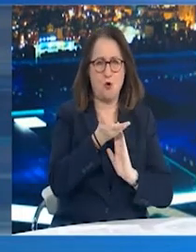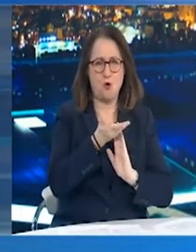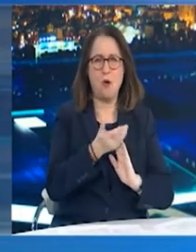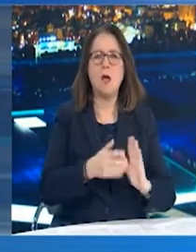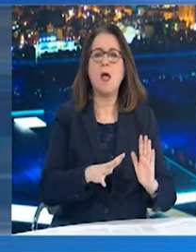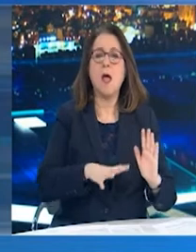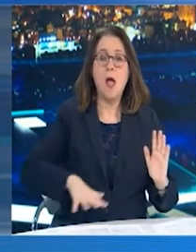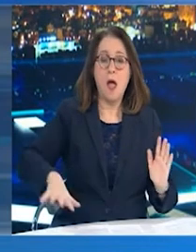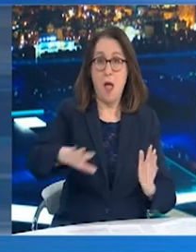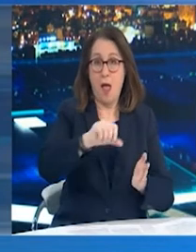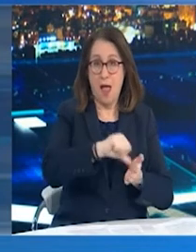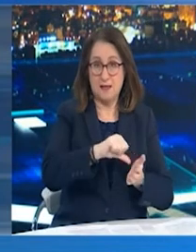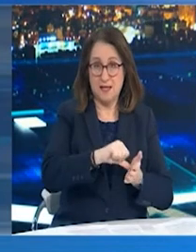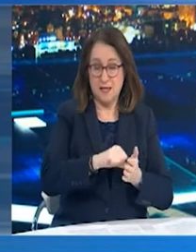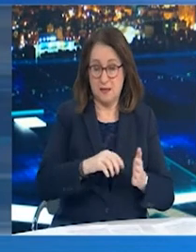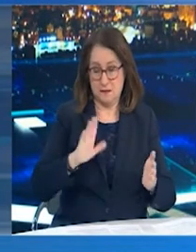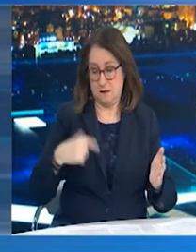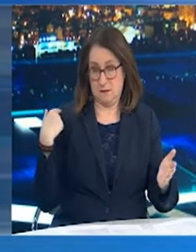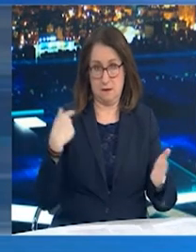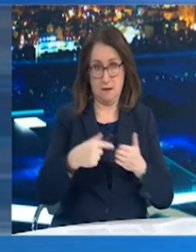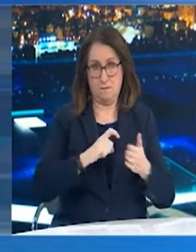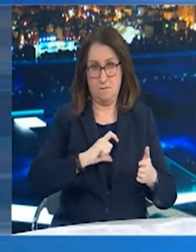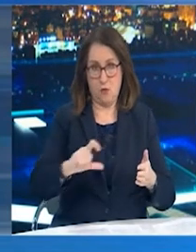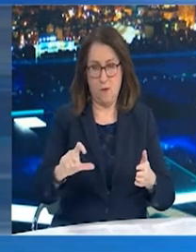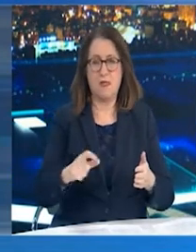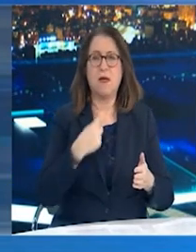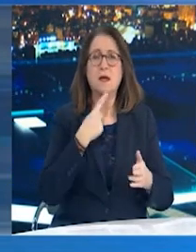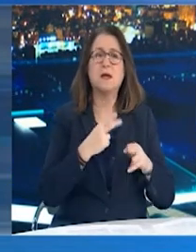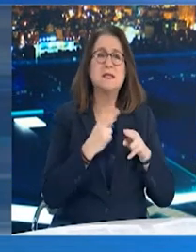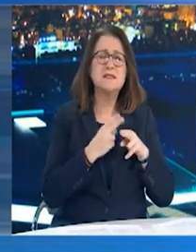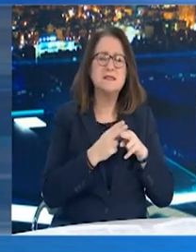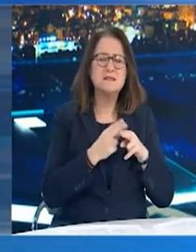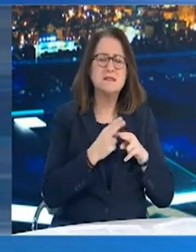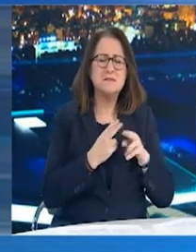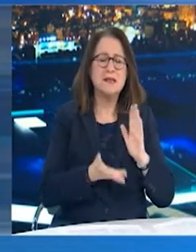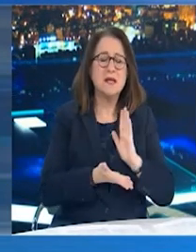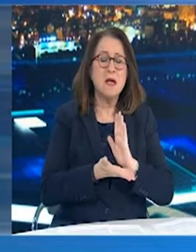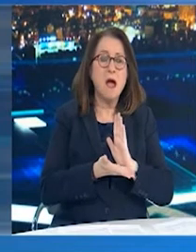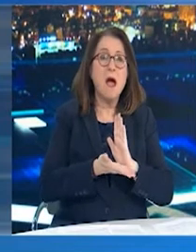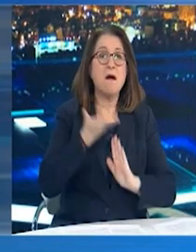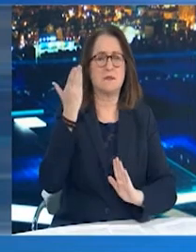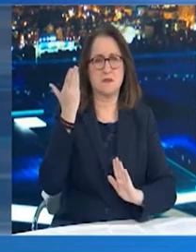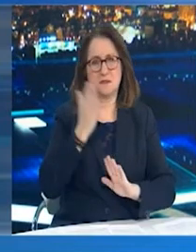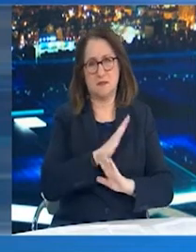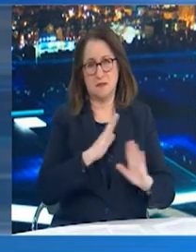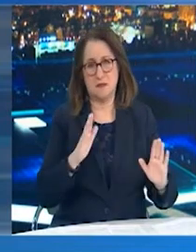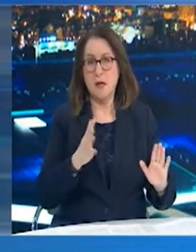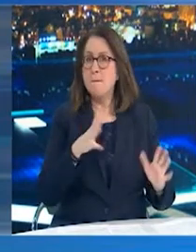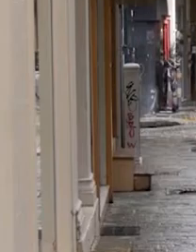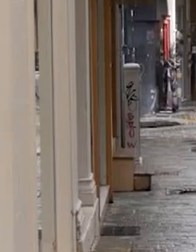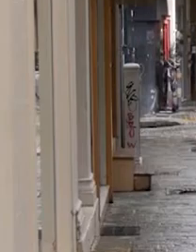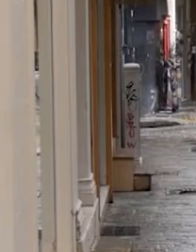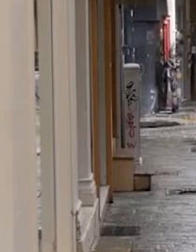Αττική, ο αριθμός των διαγνώσεων την τελευταία εβδομάδα έδειξε σημεία σημαντικής αύξησης που έφτασε και το 50% σε σχέση με την προηγούμενη